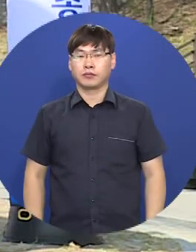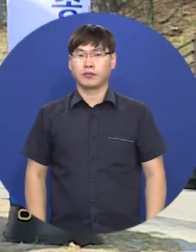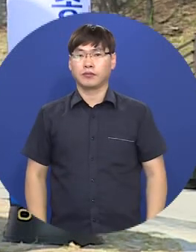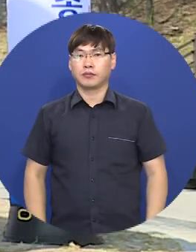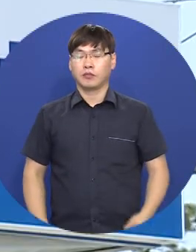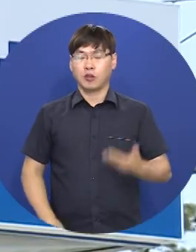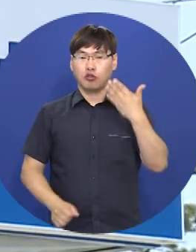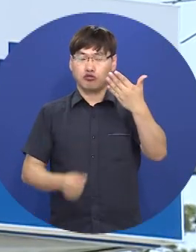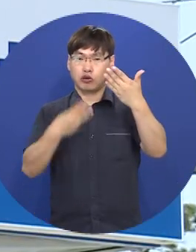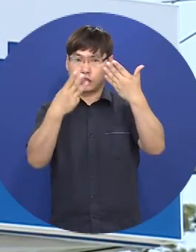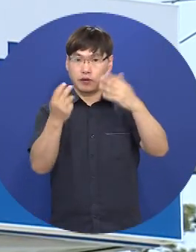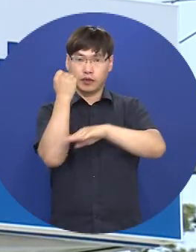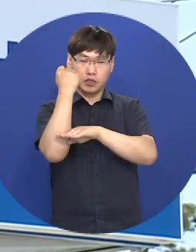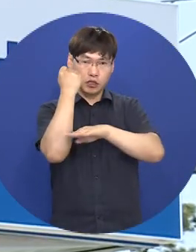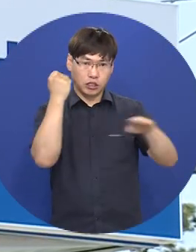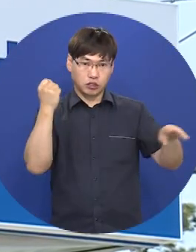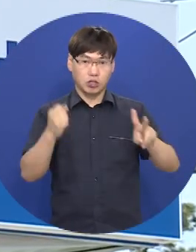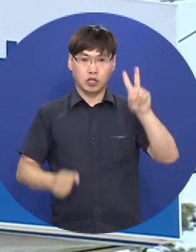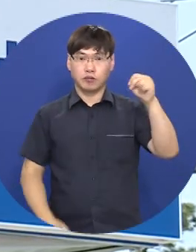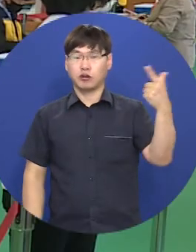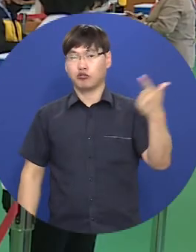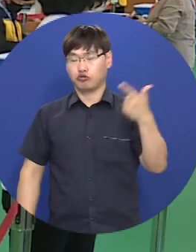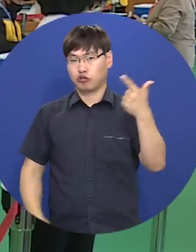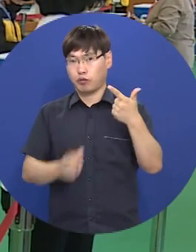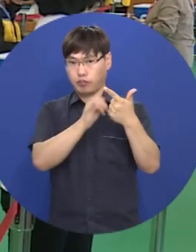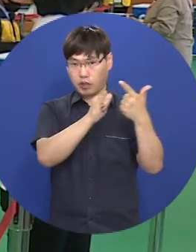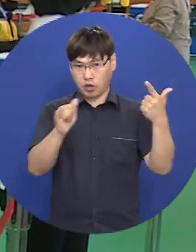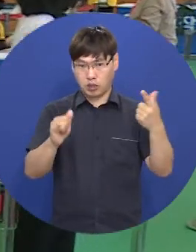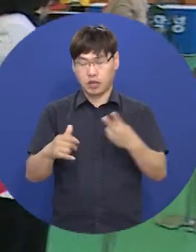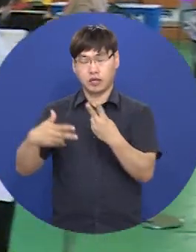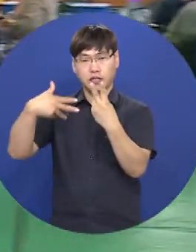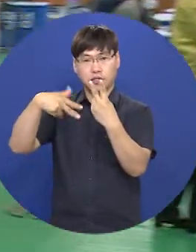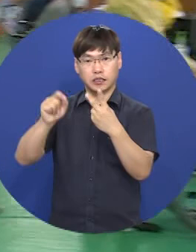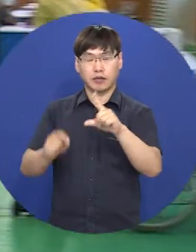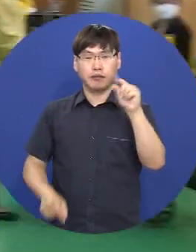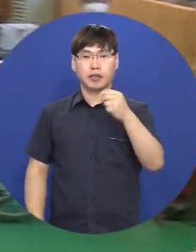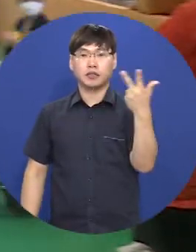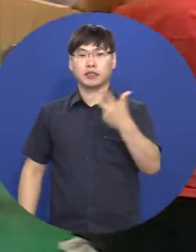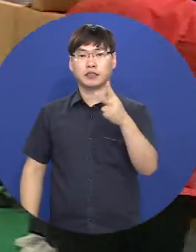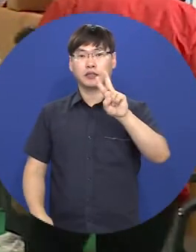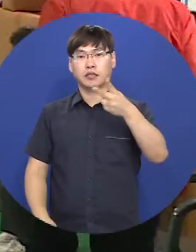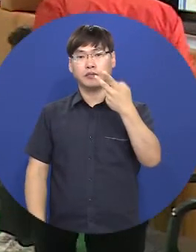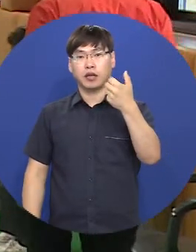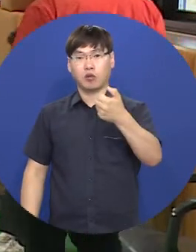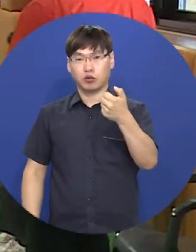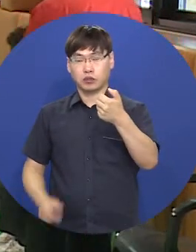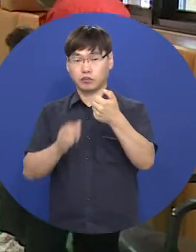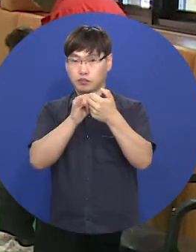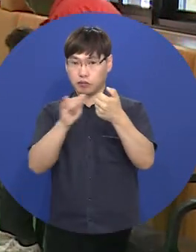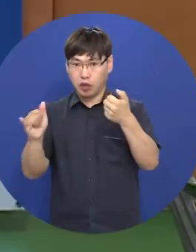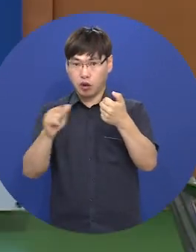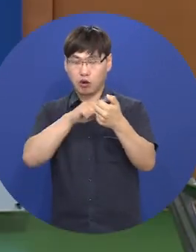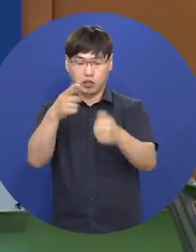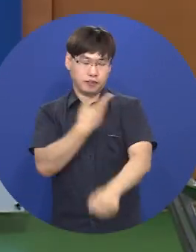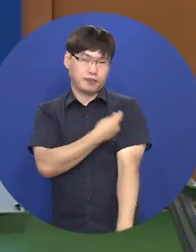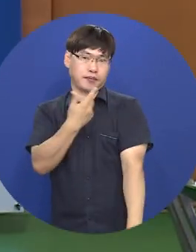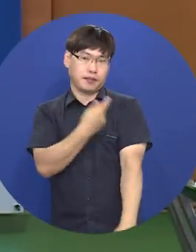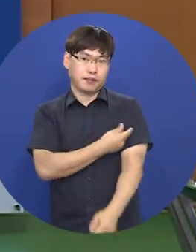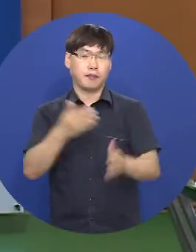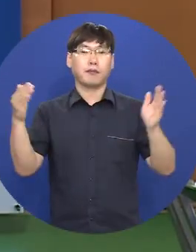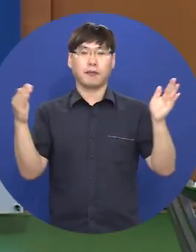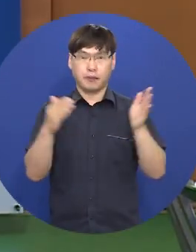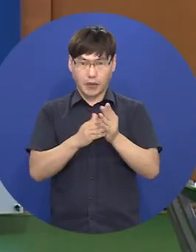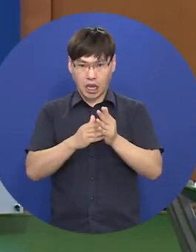지난 3일 기준 우리 군에서는 1차 26,260명, 2차 17,225명이 코로나19